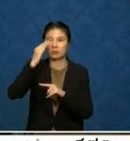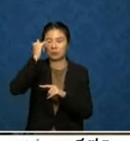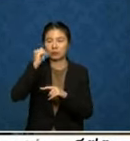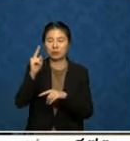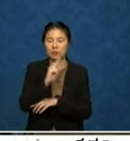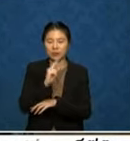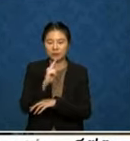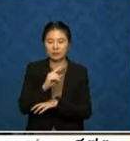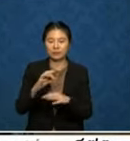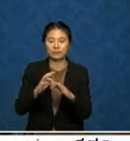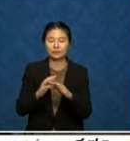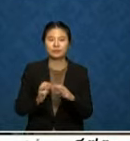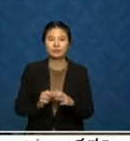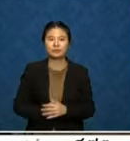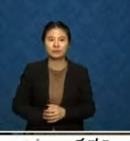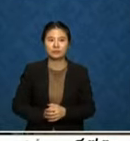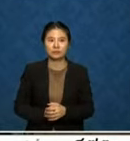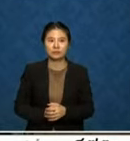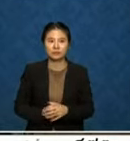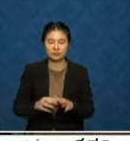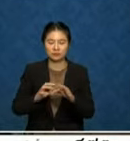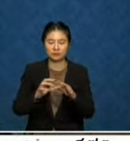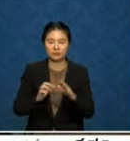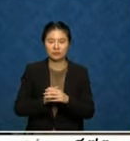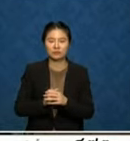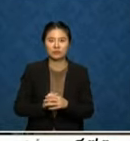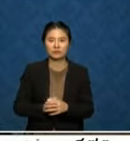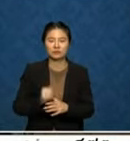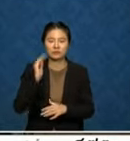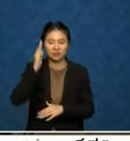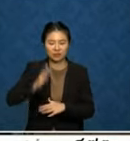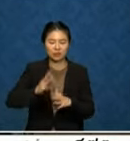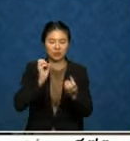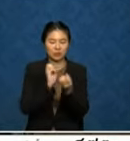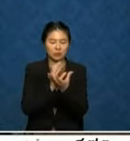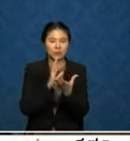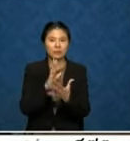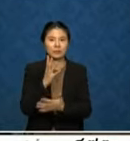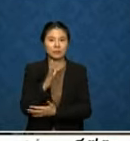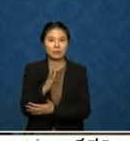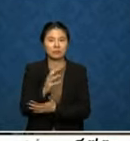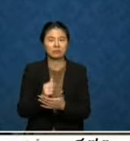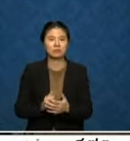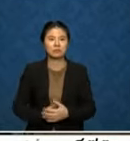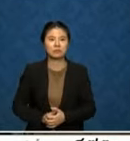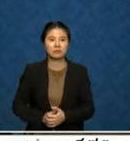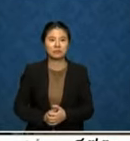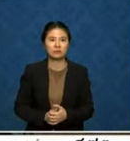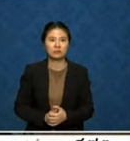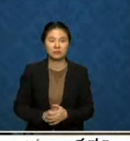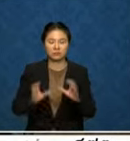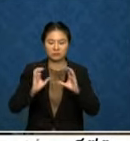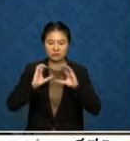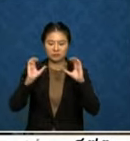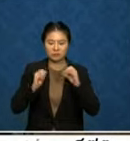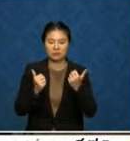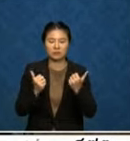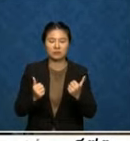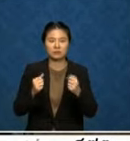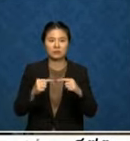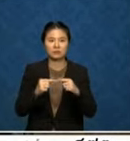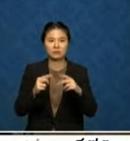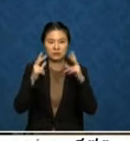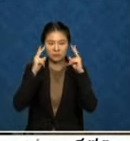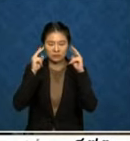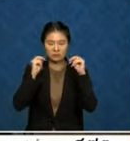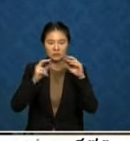ดไม่ให้เกิดเหตุในอนาคตค่ะ นอกจากนี้ค่ะรัฐบาลณปัจจุบันนาย